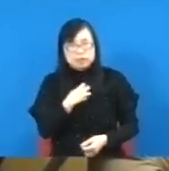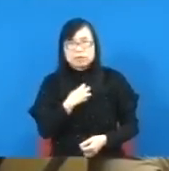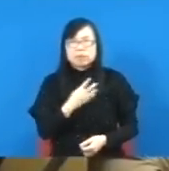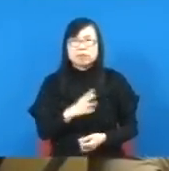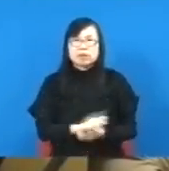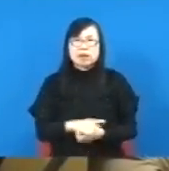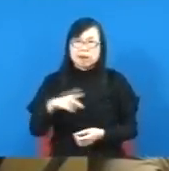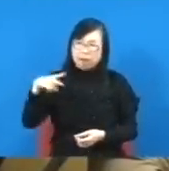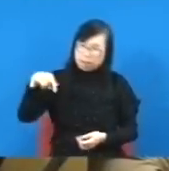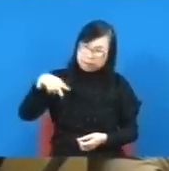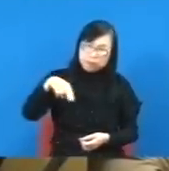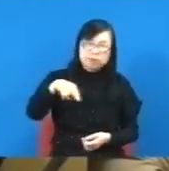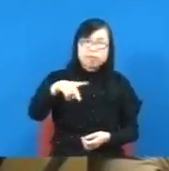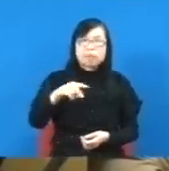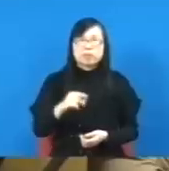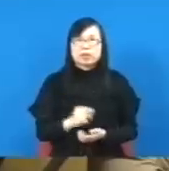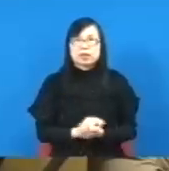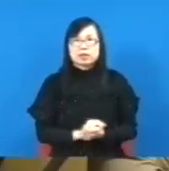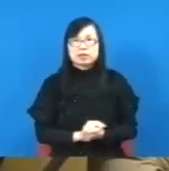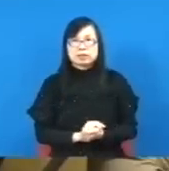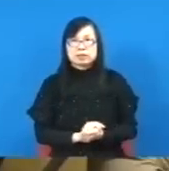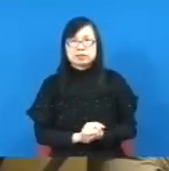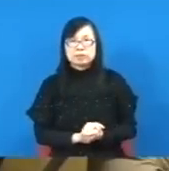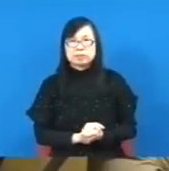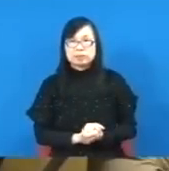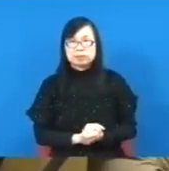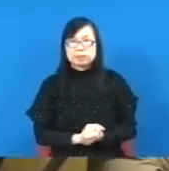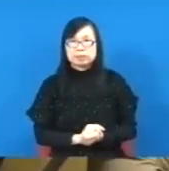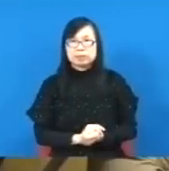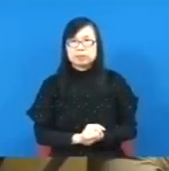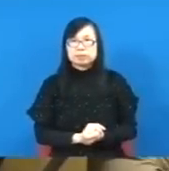似行咗去呢個咩嗰啲